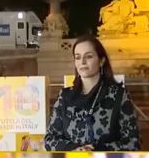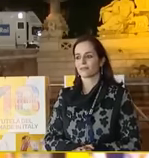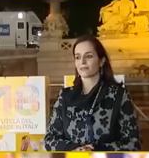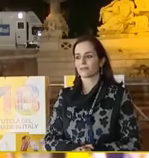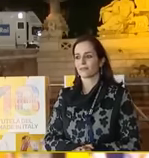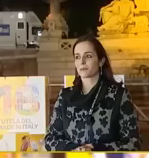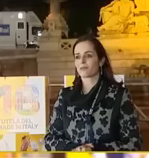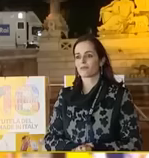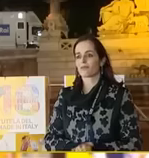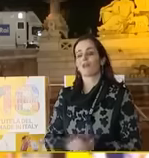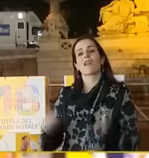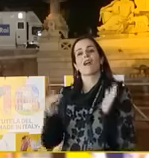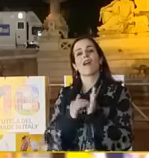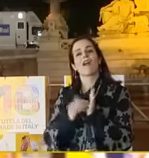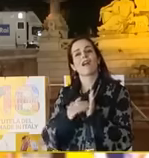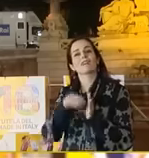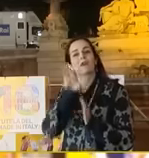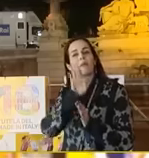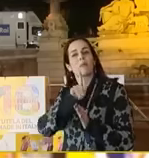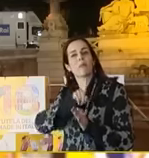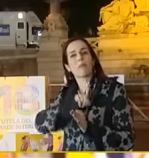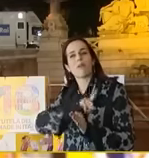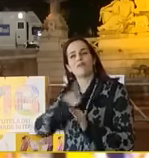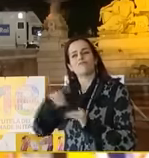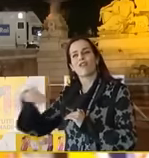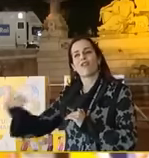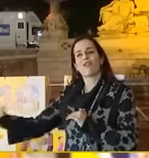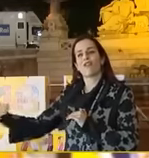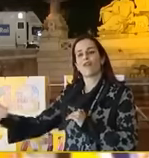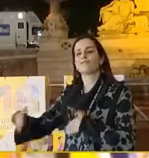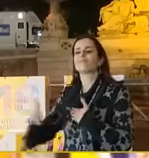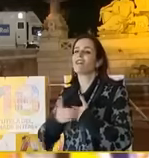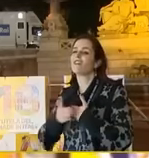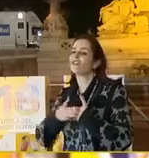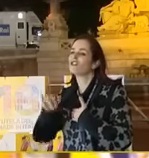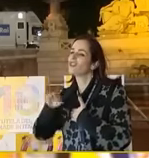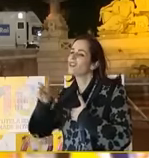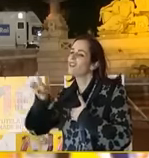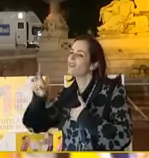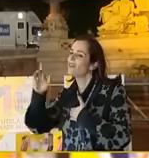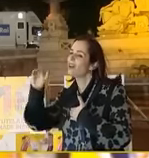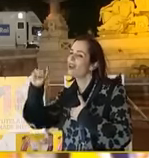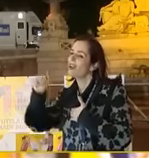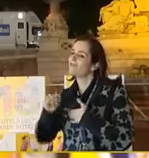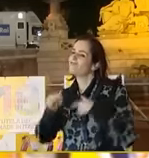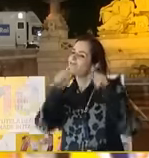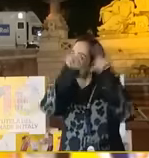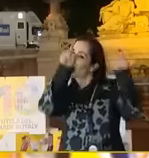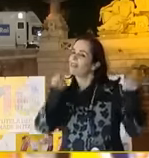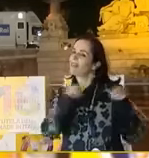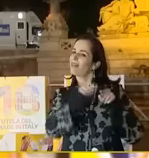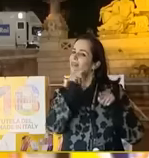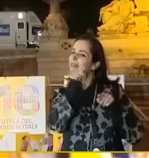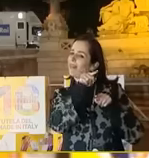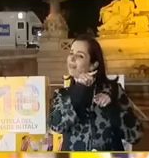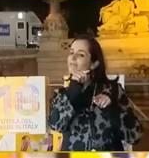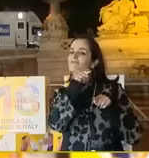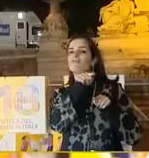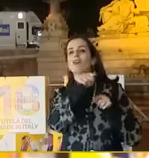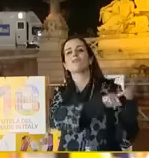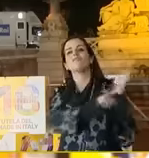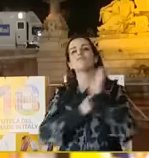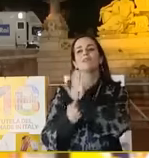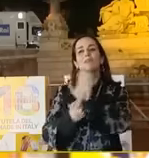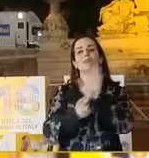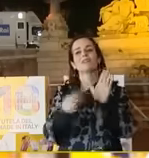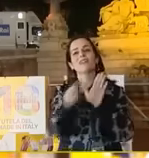Fuori dalla casa di mio padre, dove vivo vicino a Ivrea, c'è una targa. C'è una targa che rappresenta un